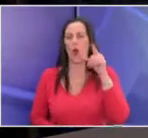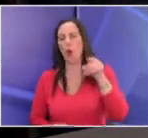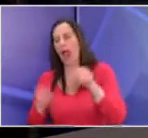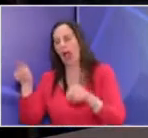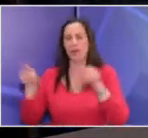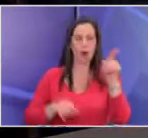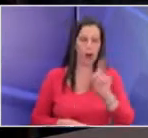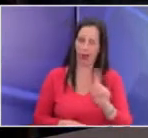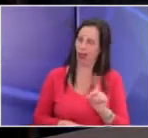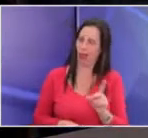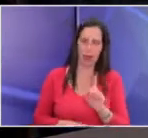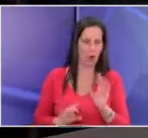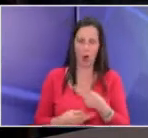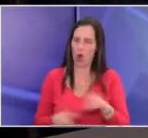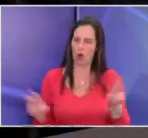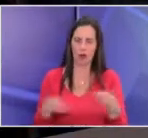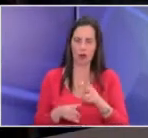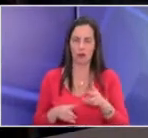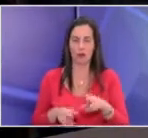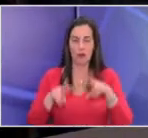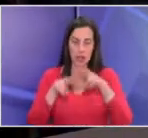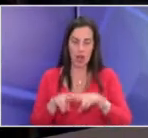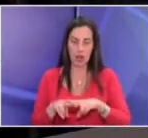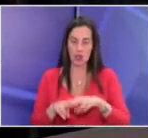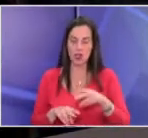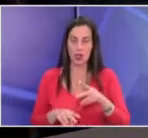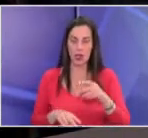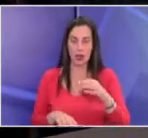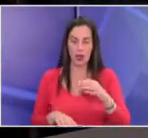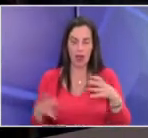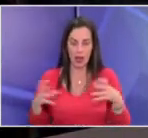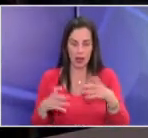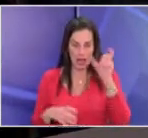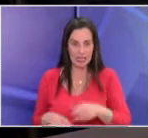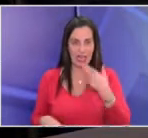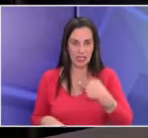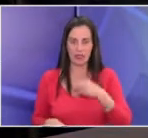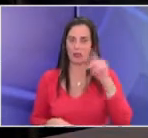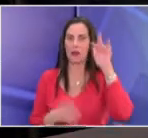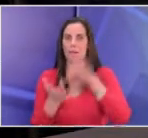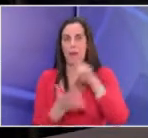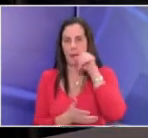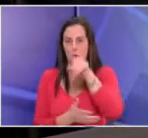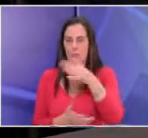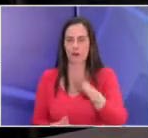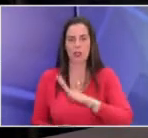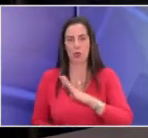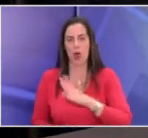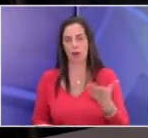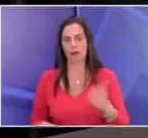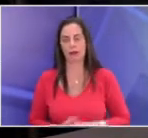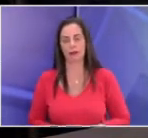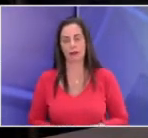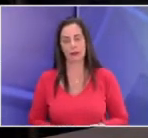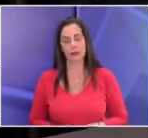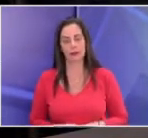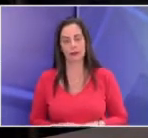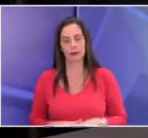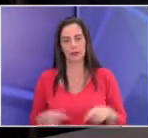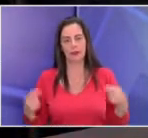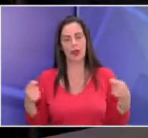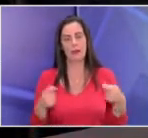שאם אזרח שלנו עבר ממחדל שלנו לצד השני, לצד אויב, אנחנו מחויבים כל אחד